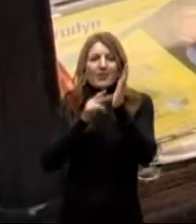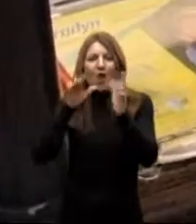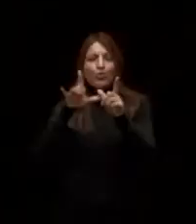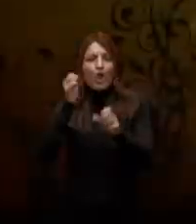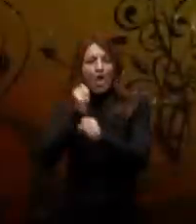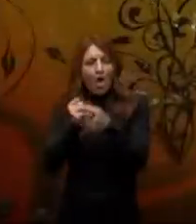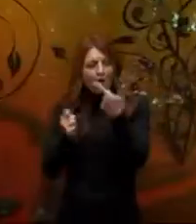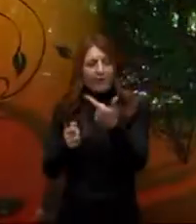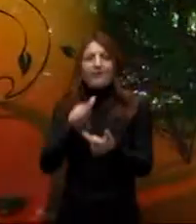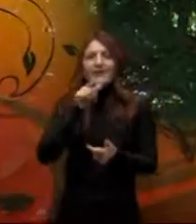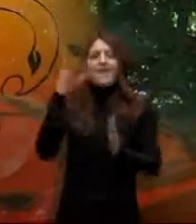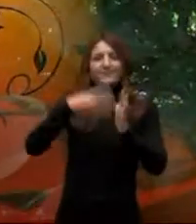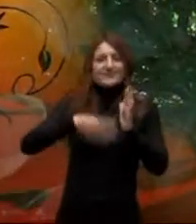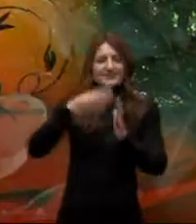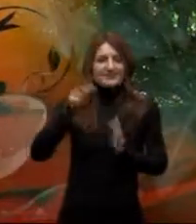psihijatra.